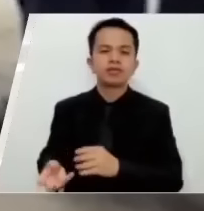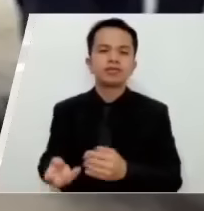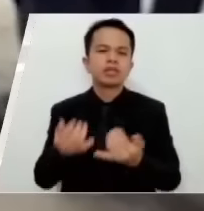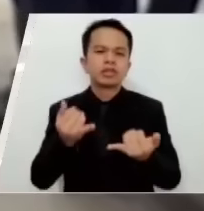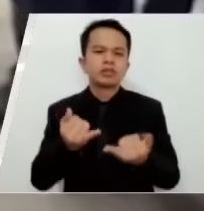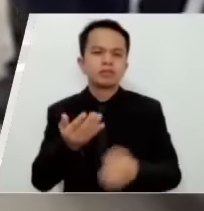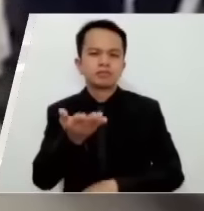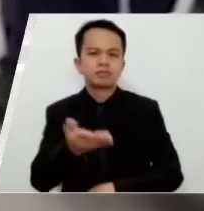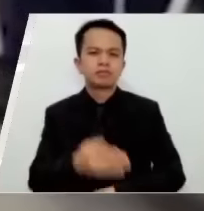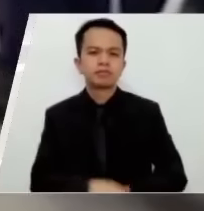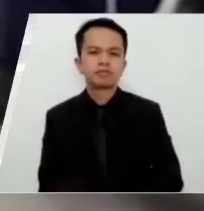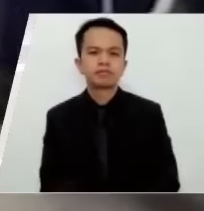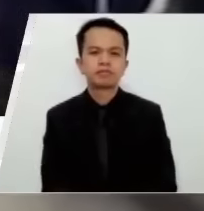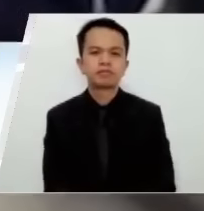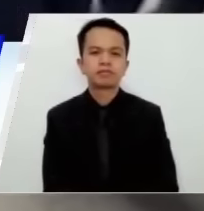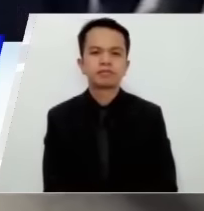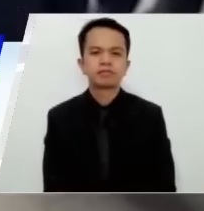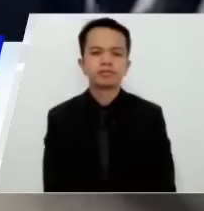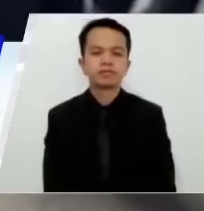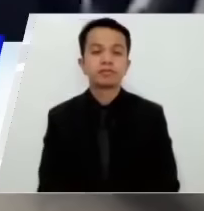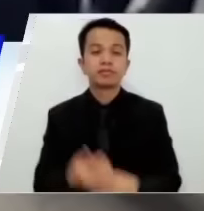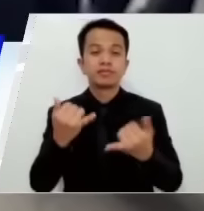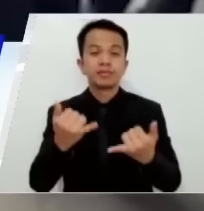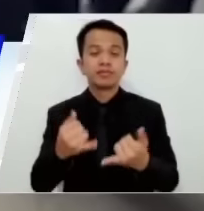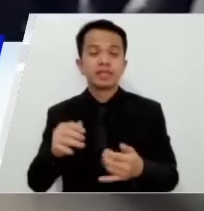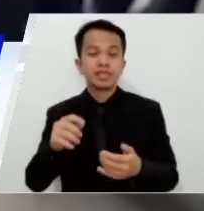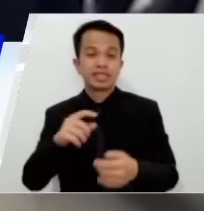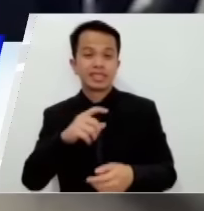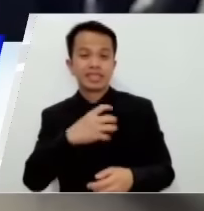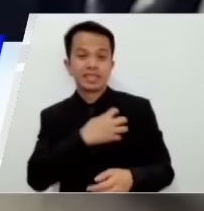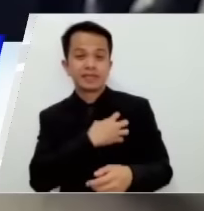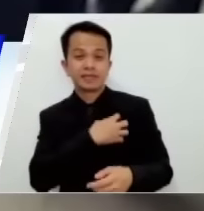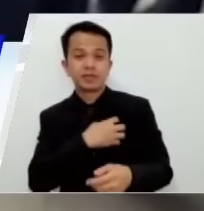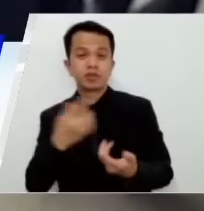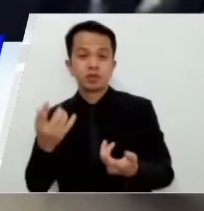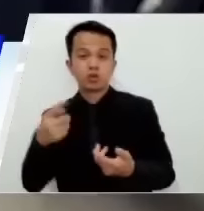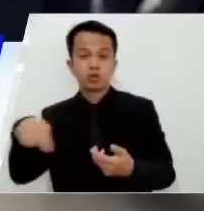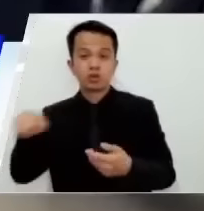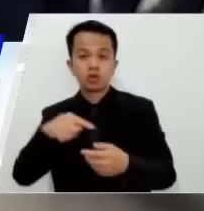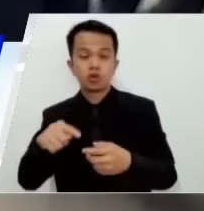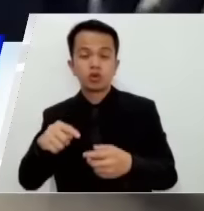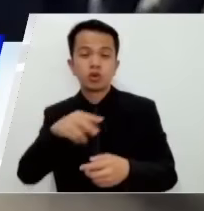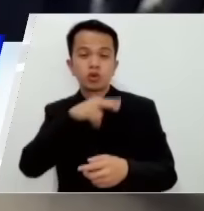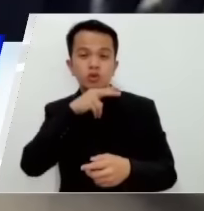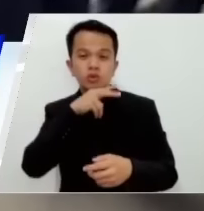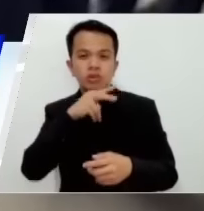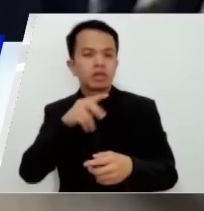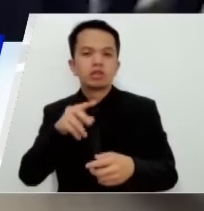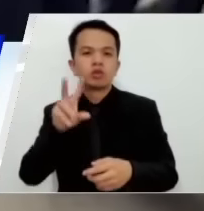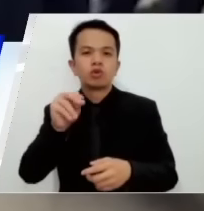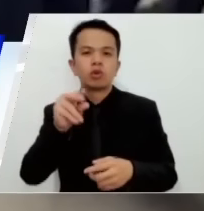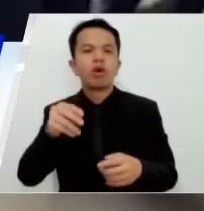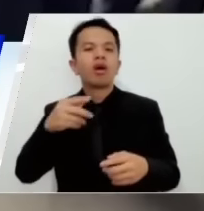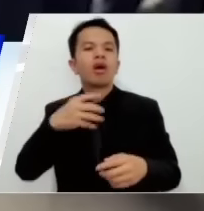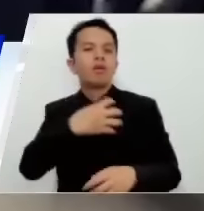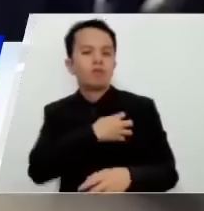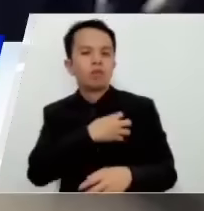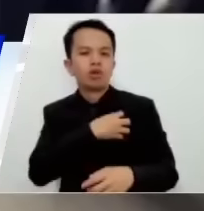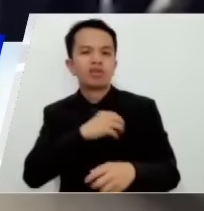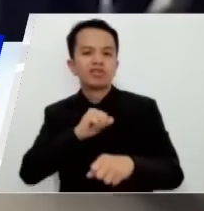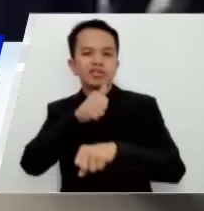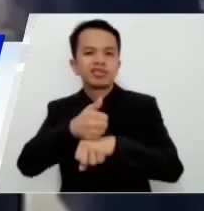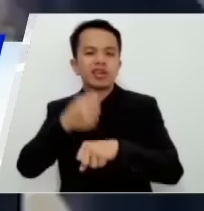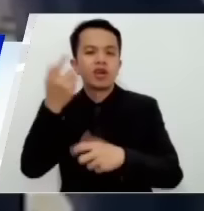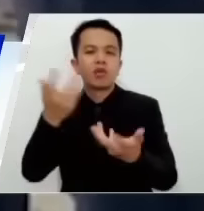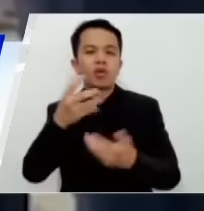tima sa mistulang police lineup na ito sa halip ng mga kawatang suspect mga MMDA traffic enforces na naka-assign sa Commonwealth Avenue ang